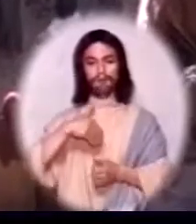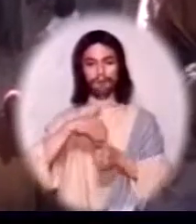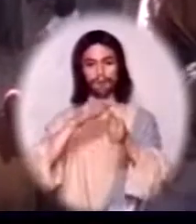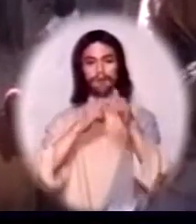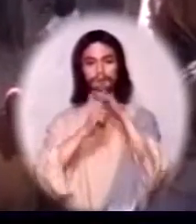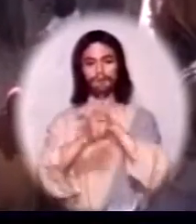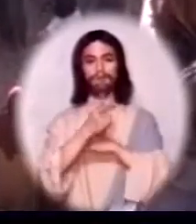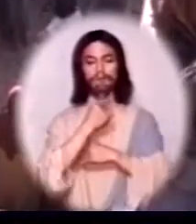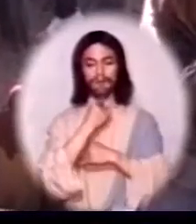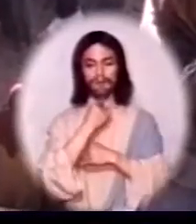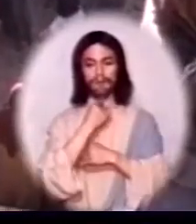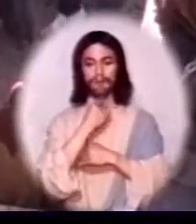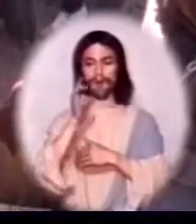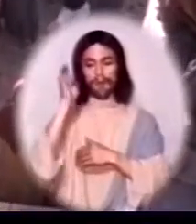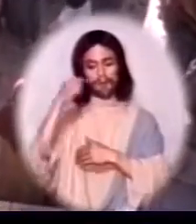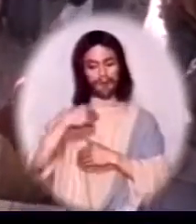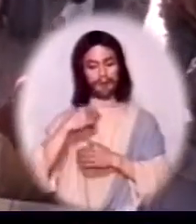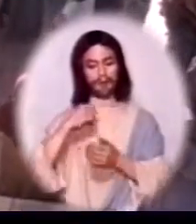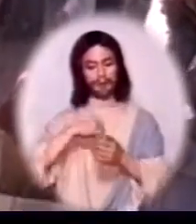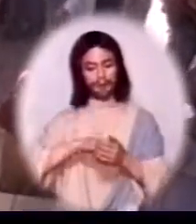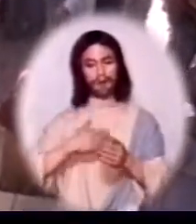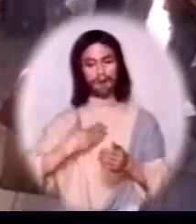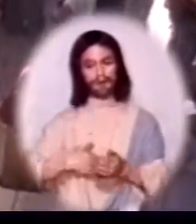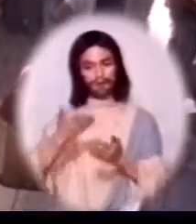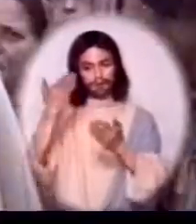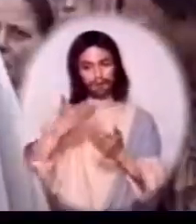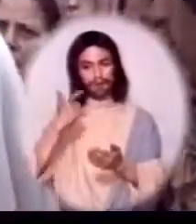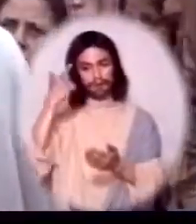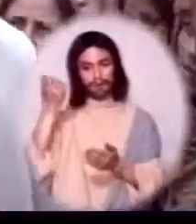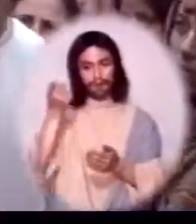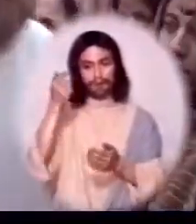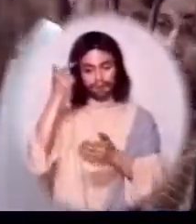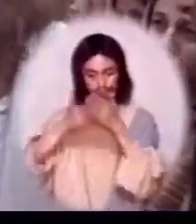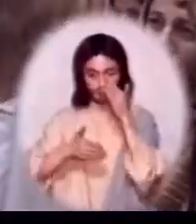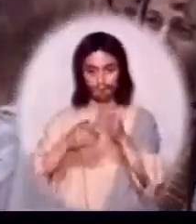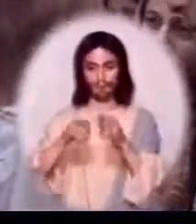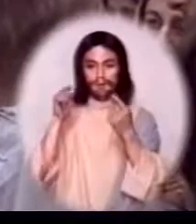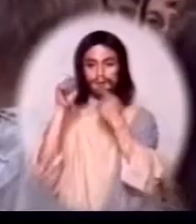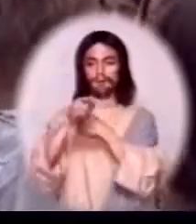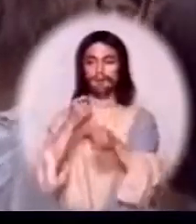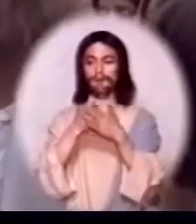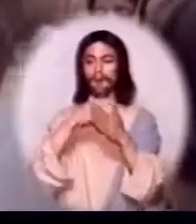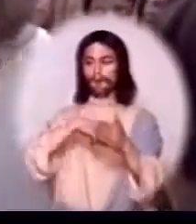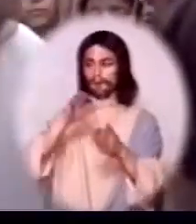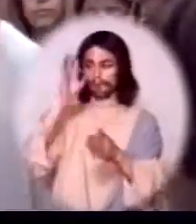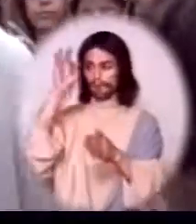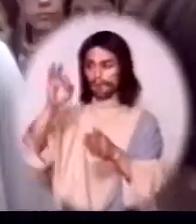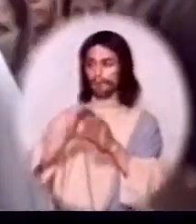보내야 되겠구나. 설마 내 아들은 알아주겠지. 그러나 소작인들은 그 아들을 보자